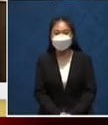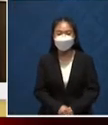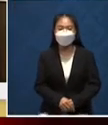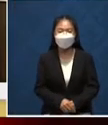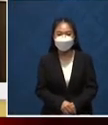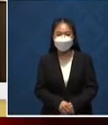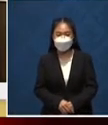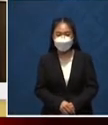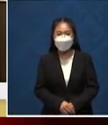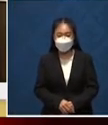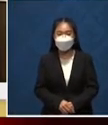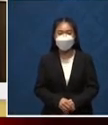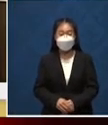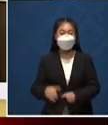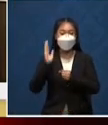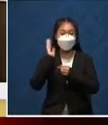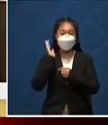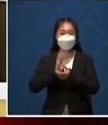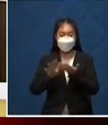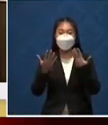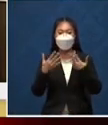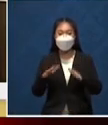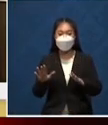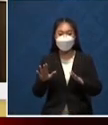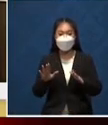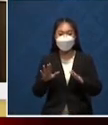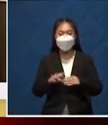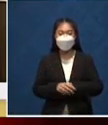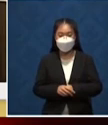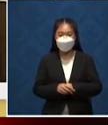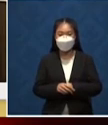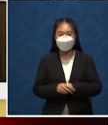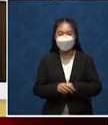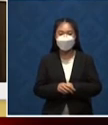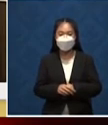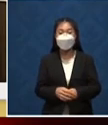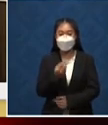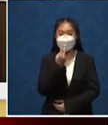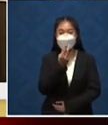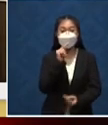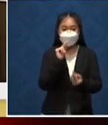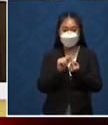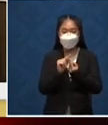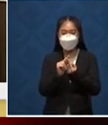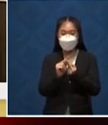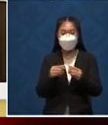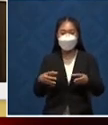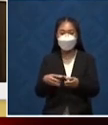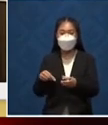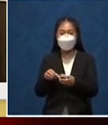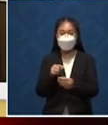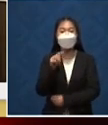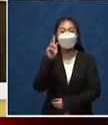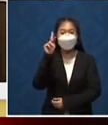พหลังจากกระชากหน้ากากคนดีครับมันก็ไปสอดรับกับพี่น้องสื่อมวลชนตั้